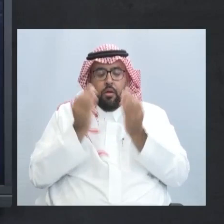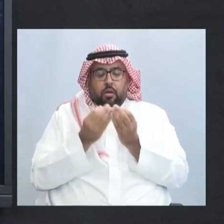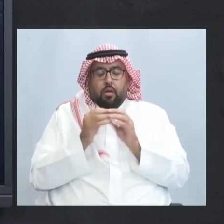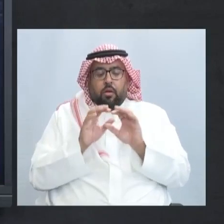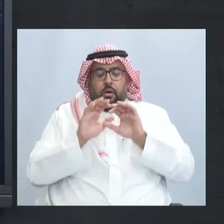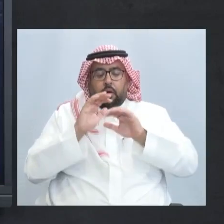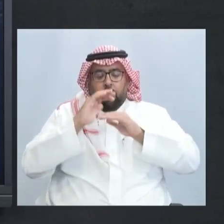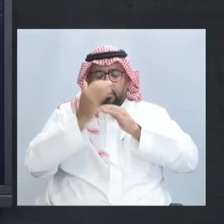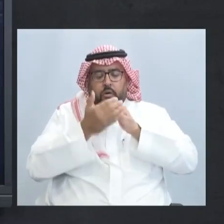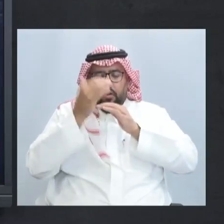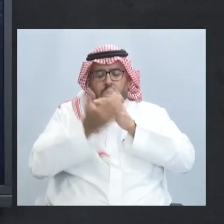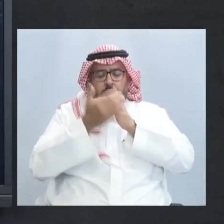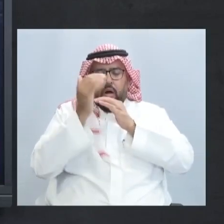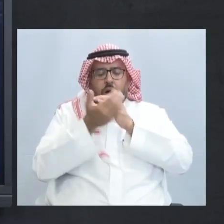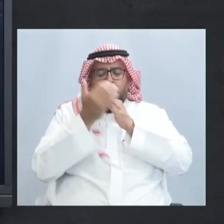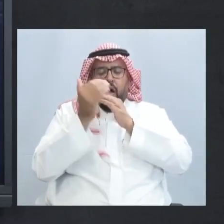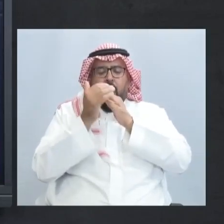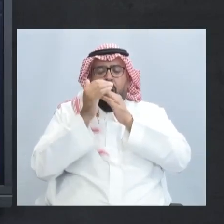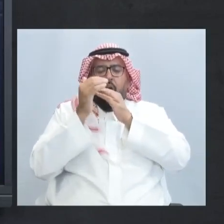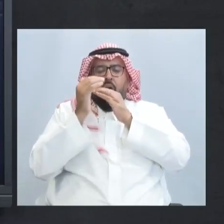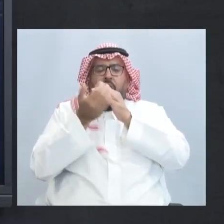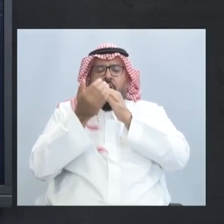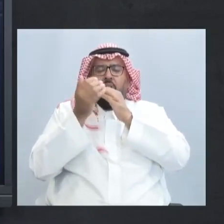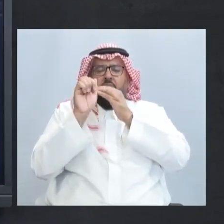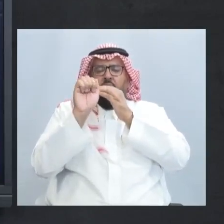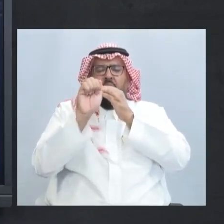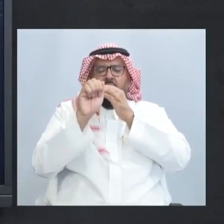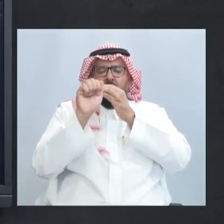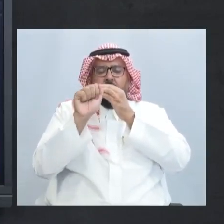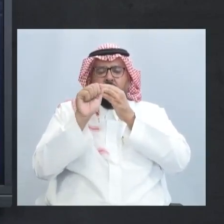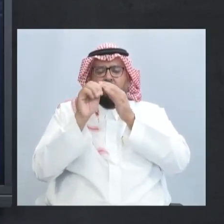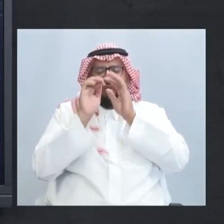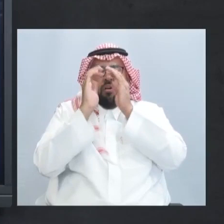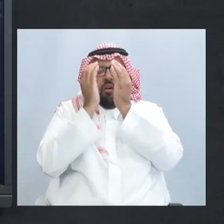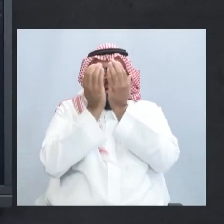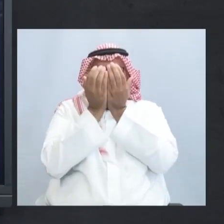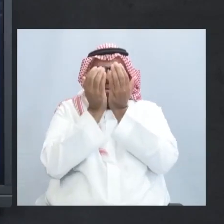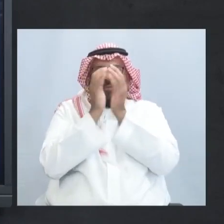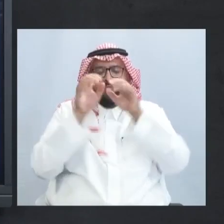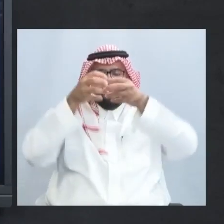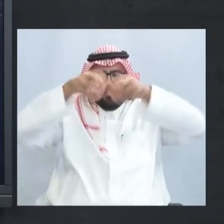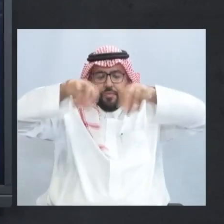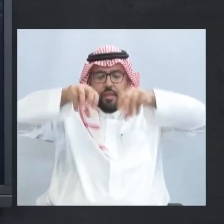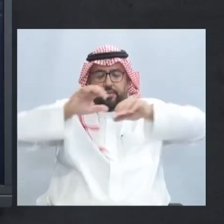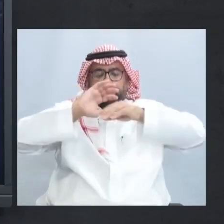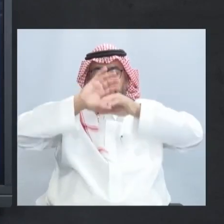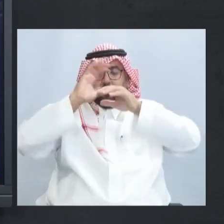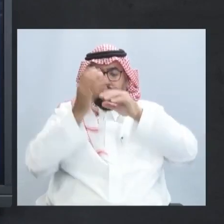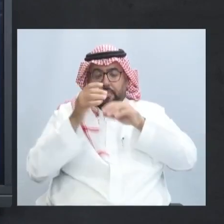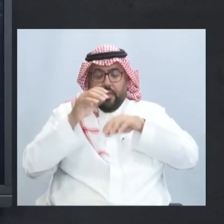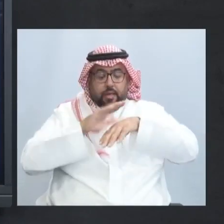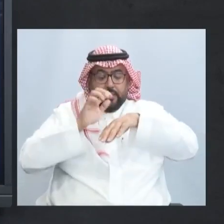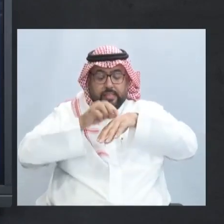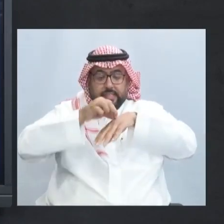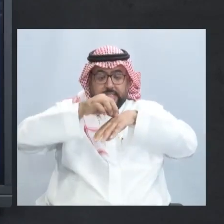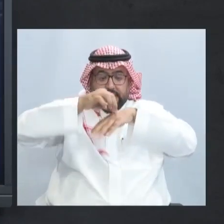الاغشيه تتخصص في اداء وظائف معين فاولا تحاط البيضه الرهل بالقشره الجلديه